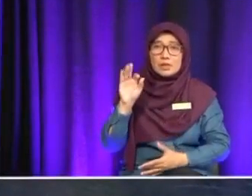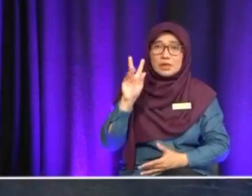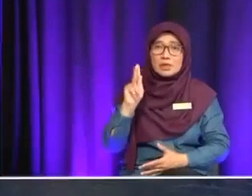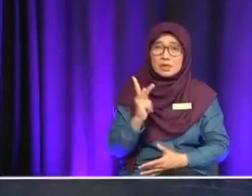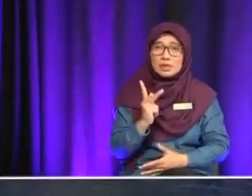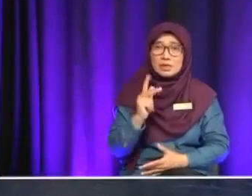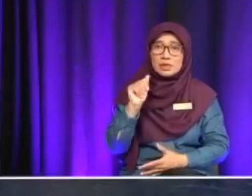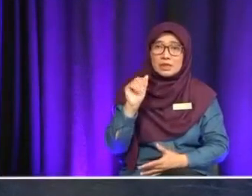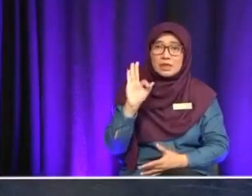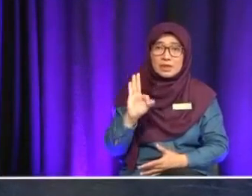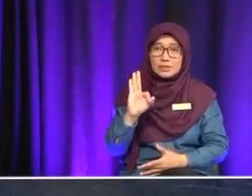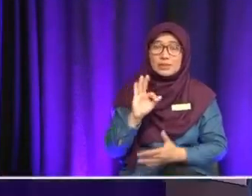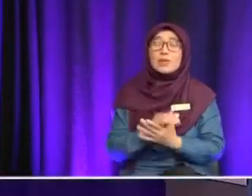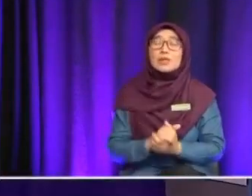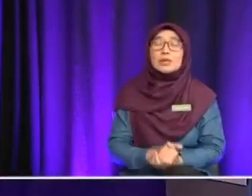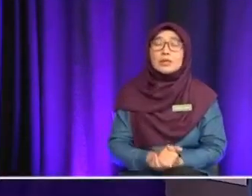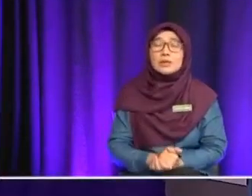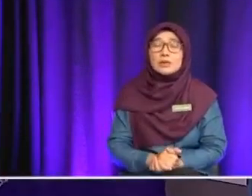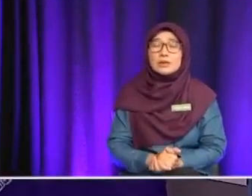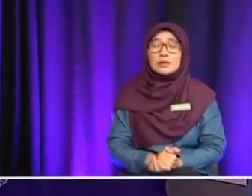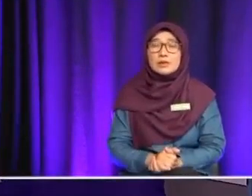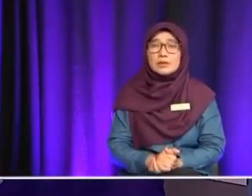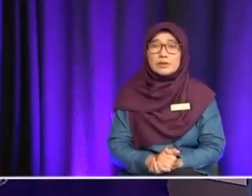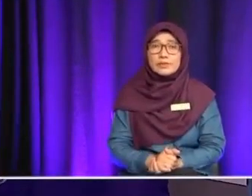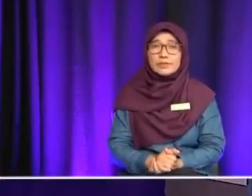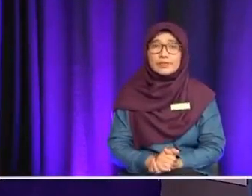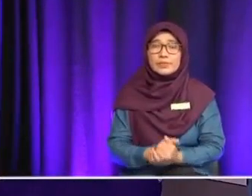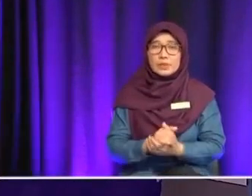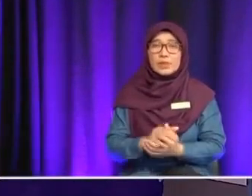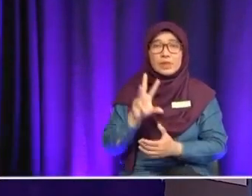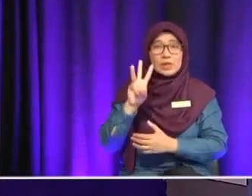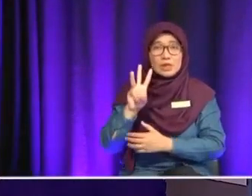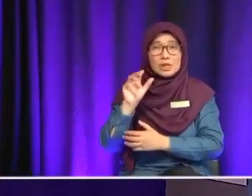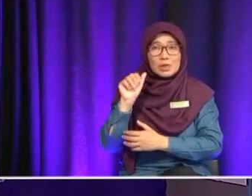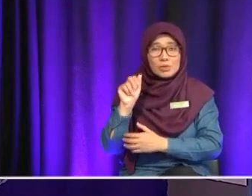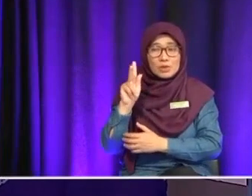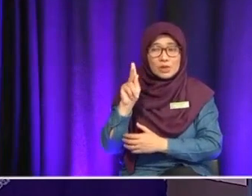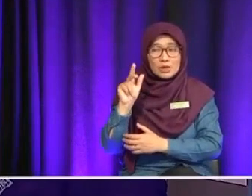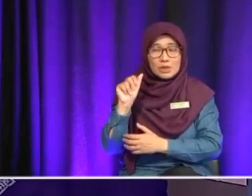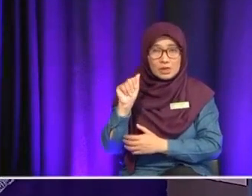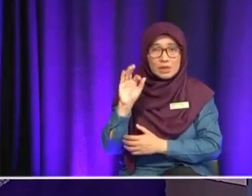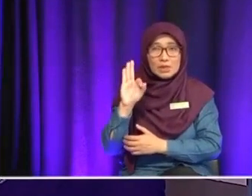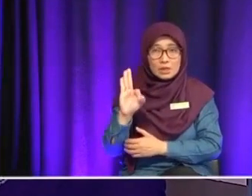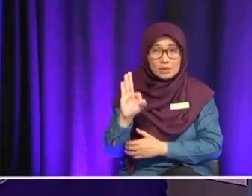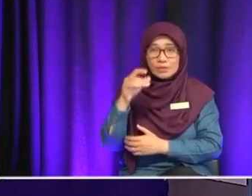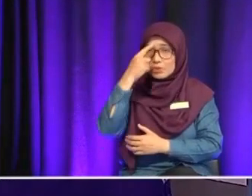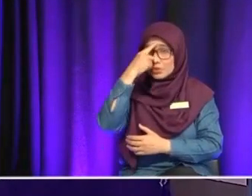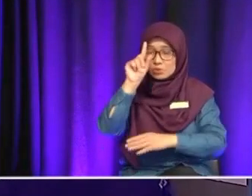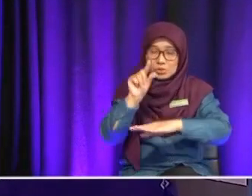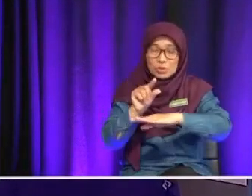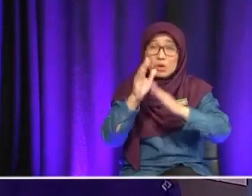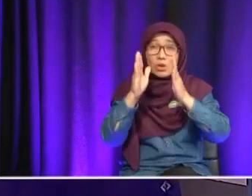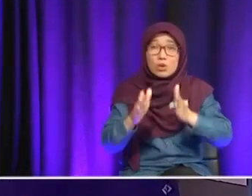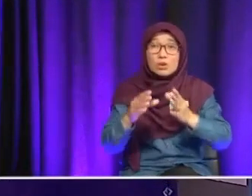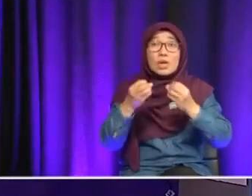dengan hibah, kerana untuk wakaf dia lebih kepada kegunaan orang ramai dan juga adalah manfaat yang berterusan. Jadi